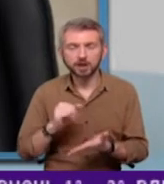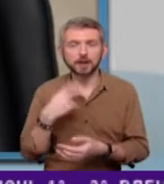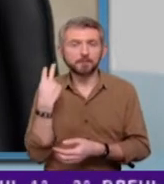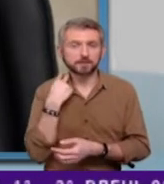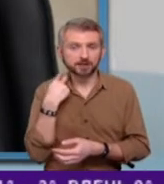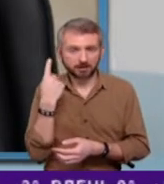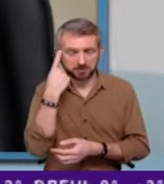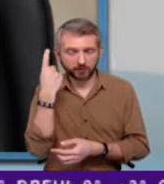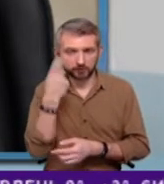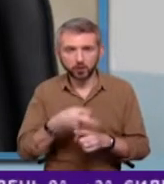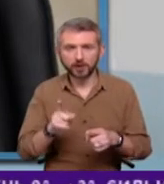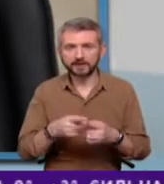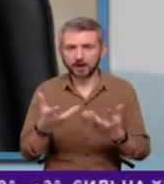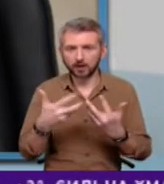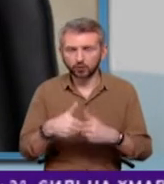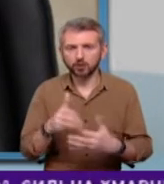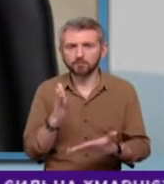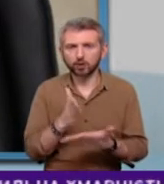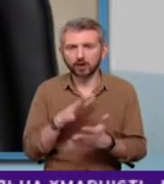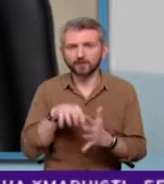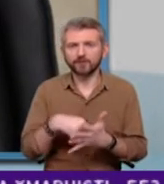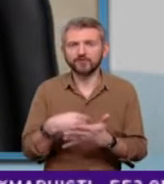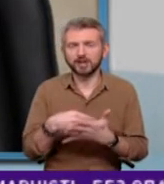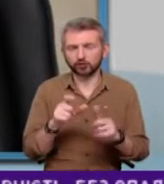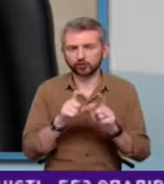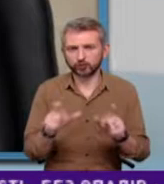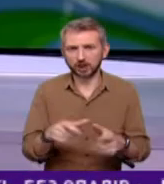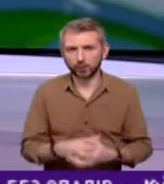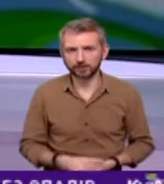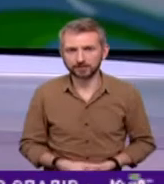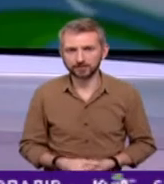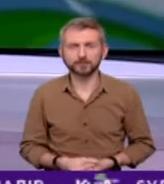Британія поінформувала, що цей рахунок перебуває у фінансовій установі.